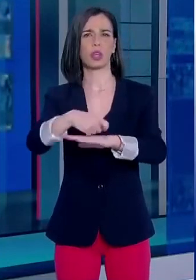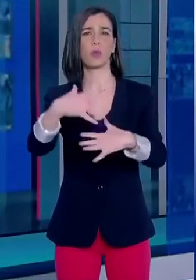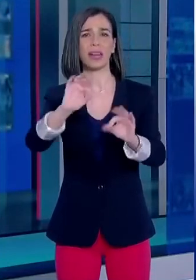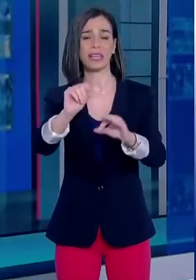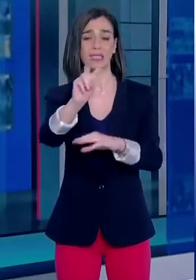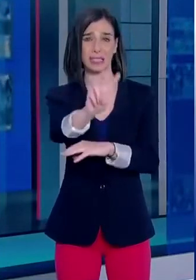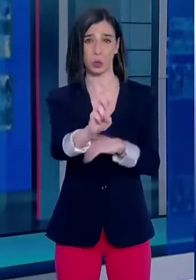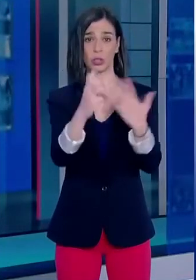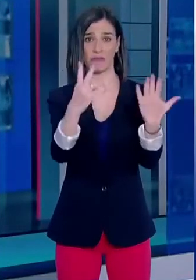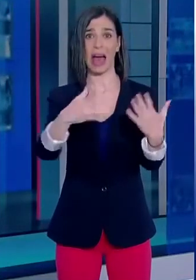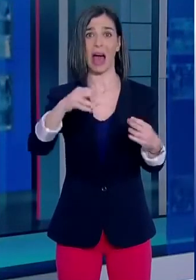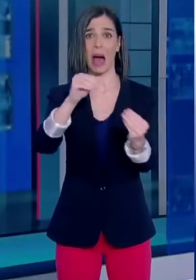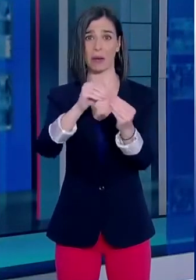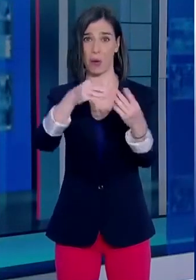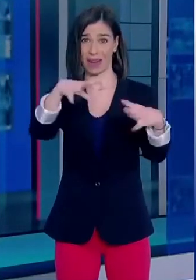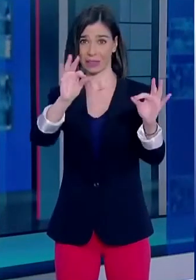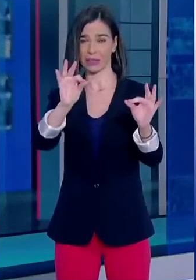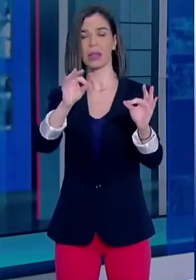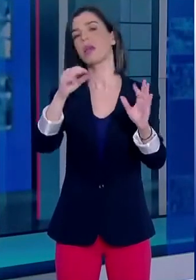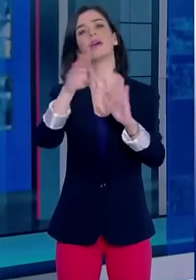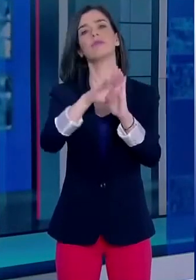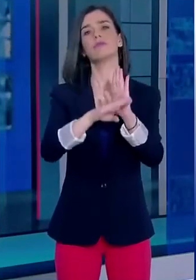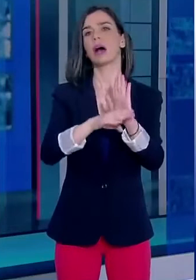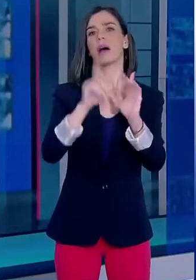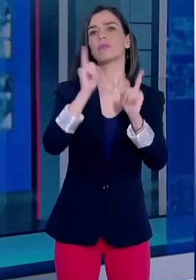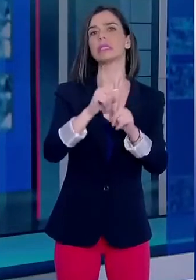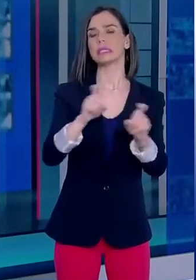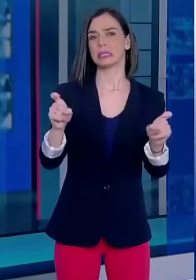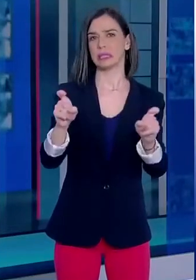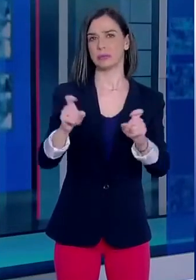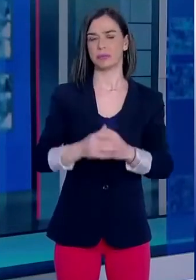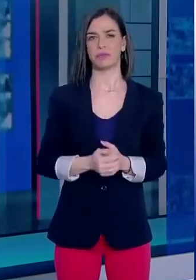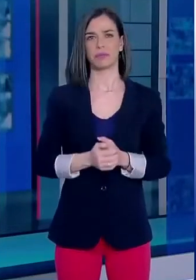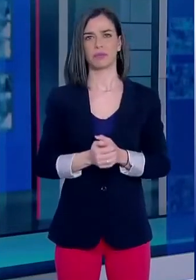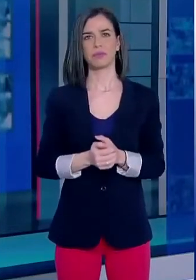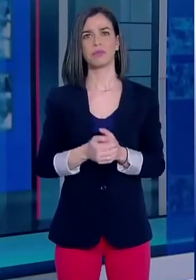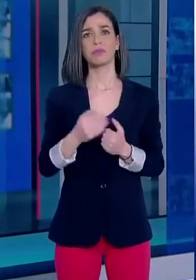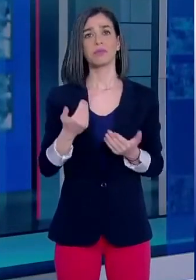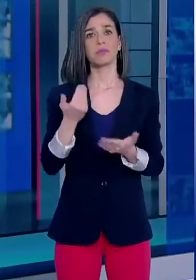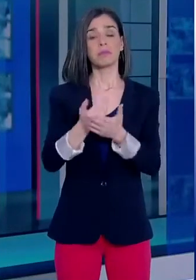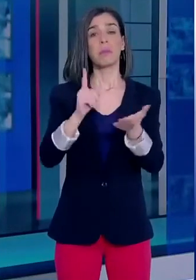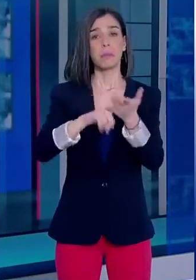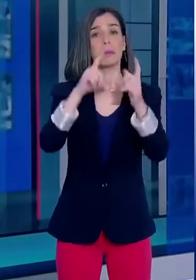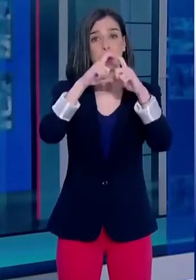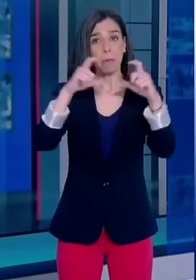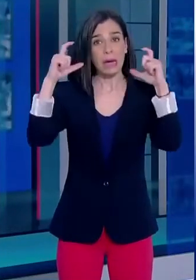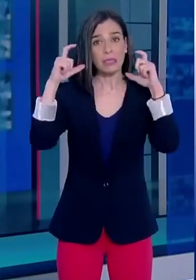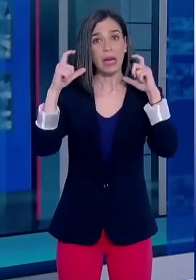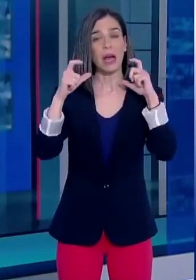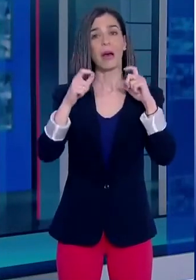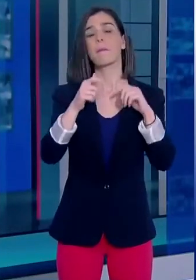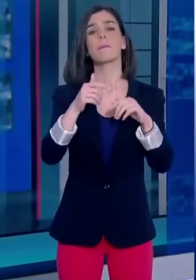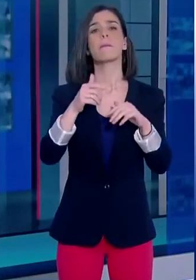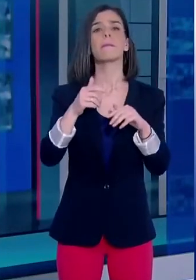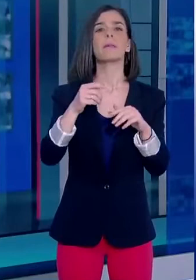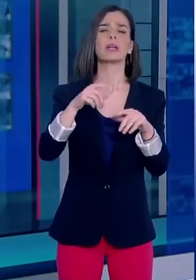Δευτέρα 27 Απριλίου, αποφασίστηκαν τα εξής. Έγινε σύσταση για χρήση μάσκας όχι μόνο στην έδρα αλλά